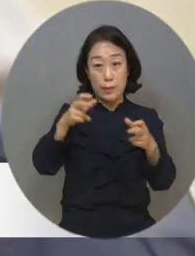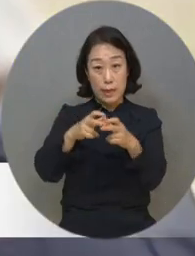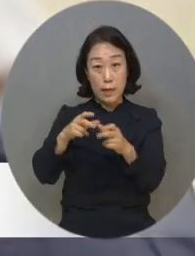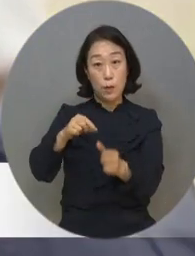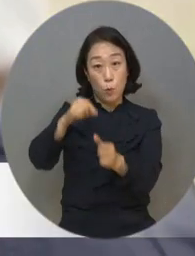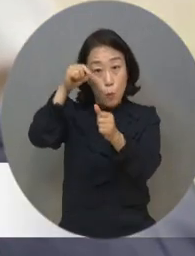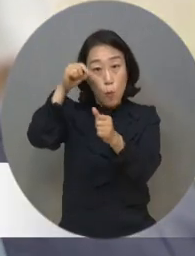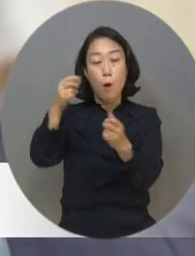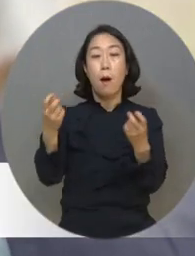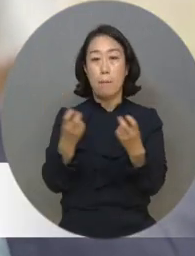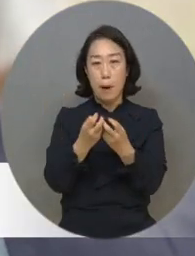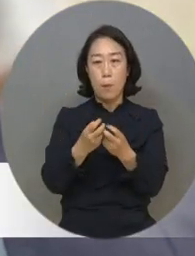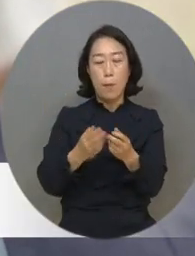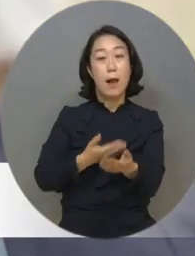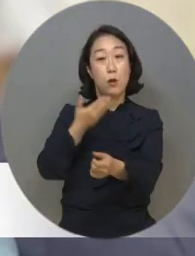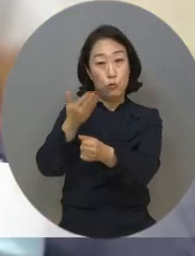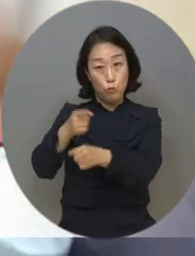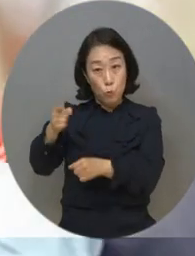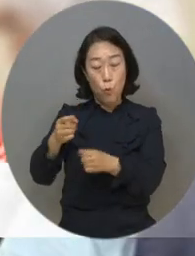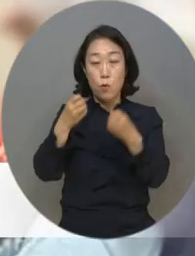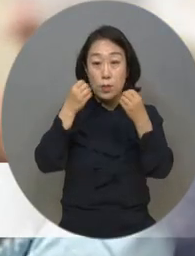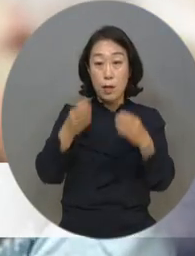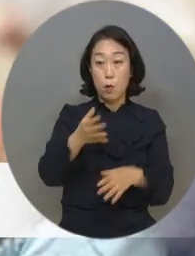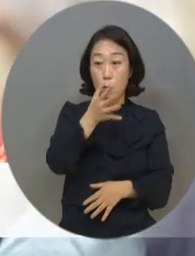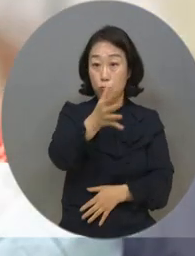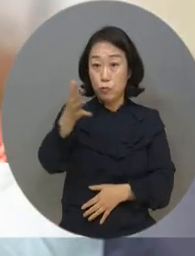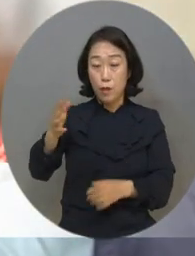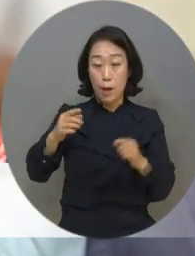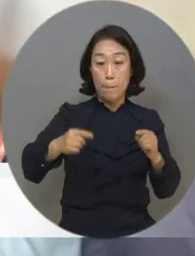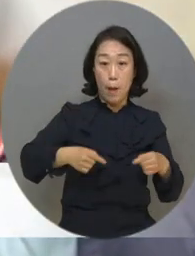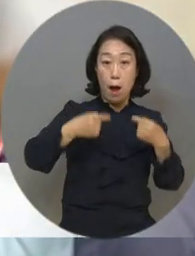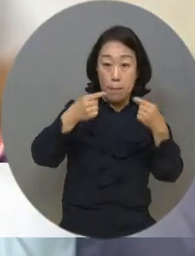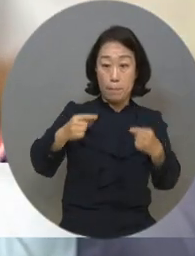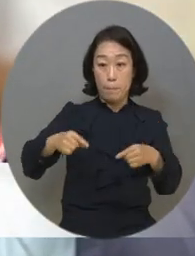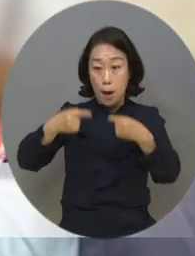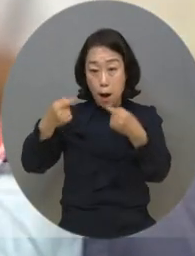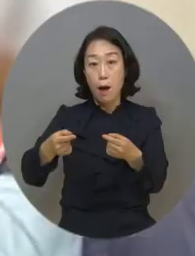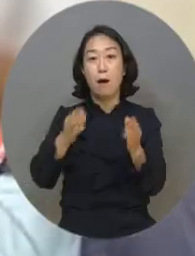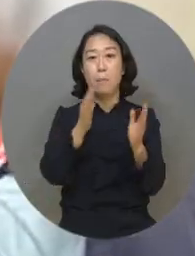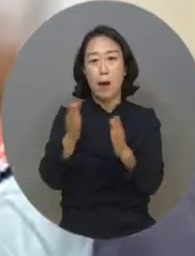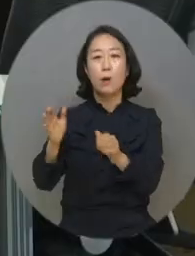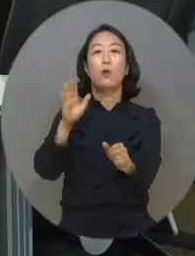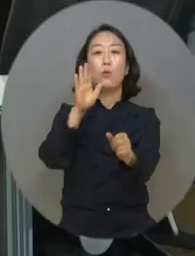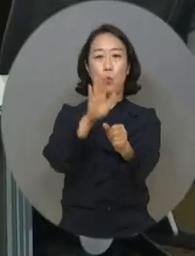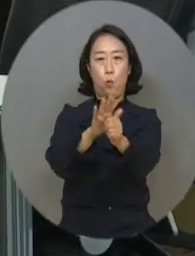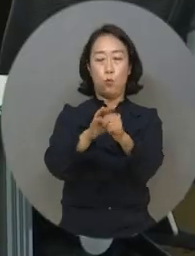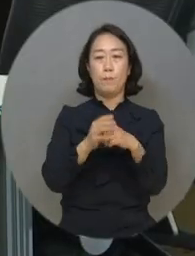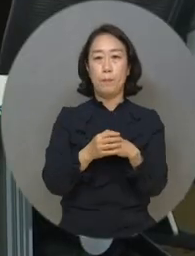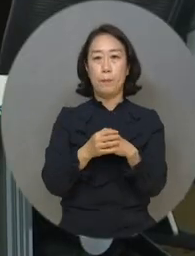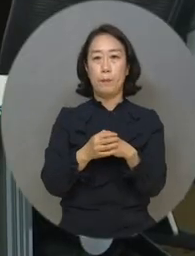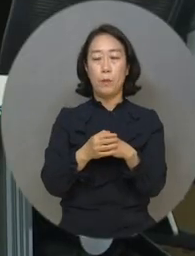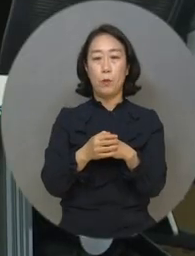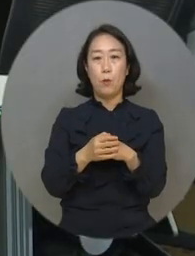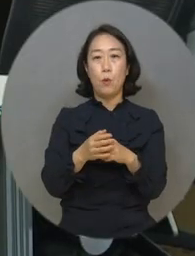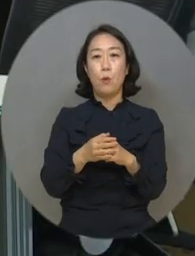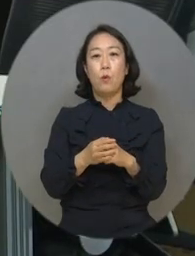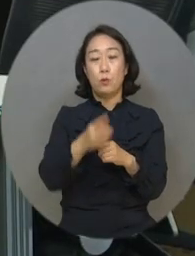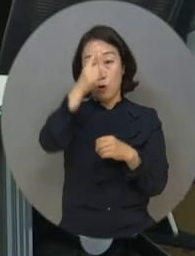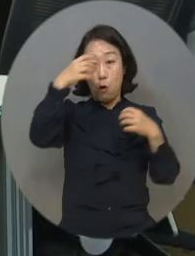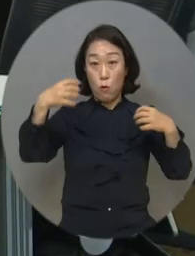제시하고 장애인이 새로운 분야에 더 쉽게 진출할 수 있도록 마련한 계획입니다. 또한